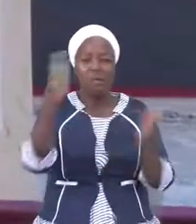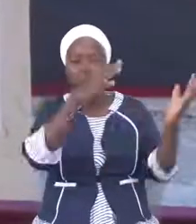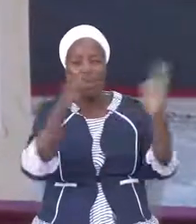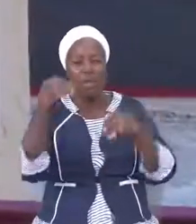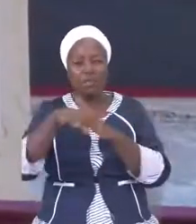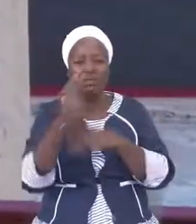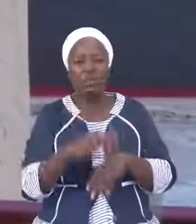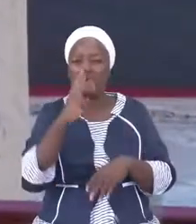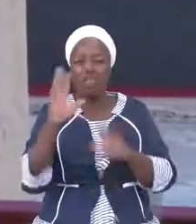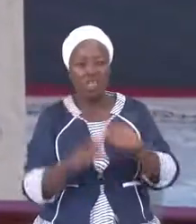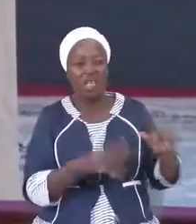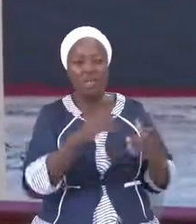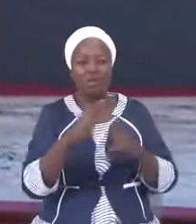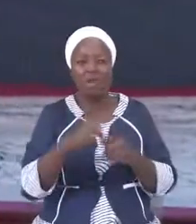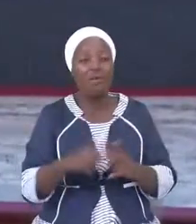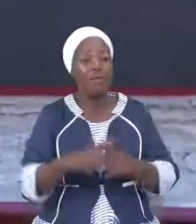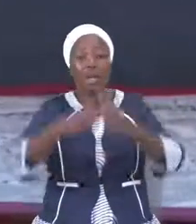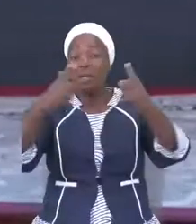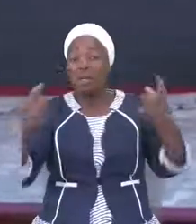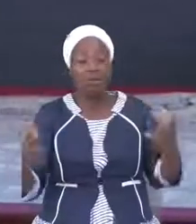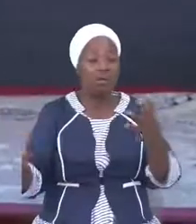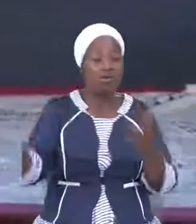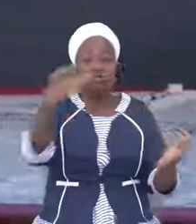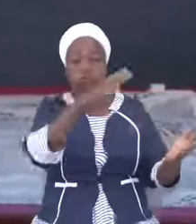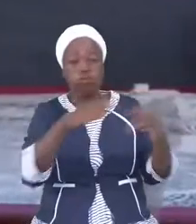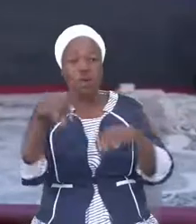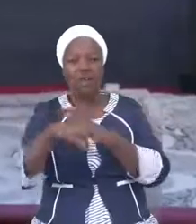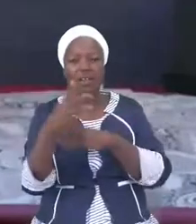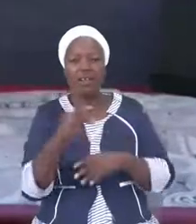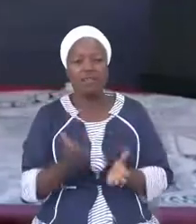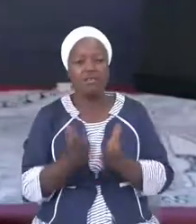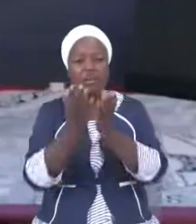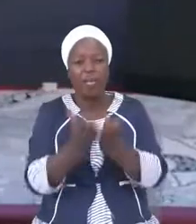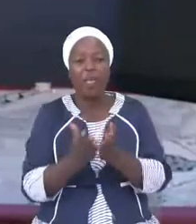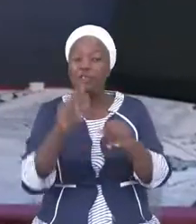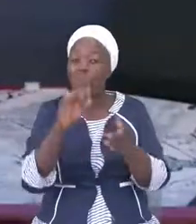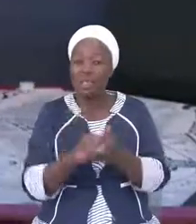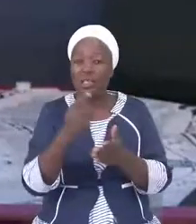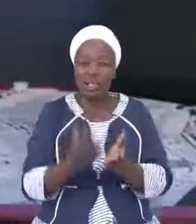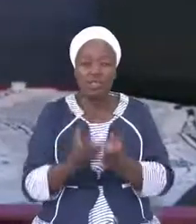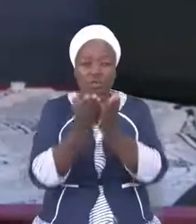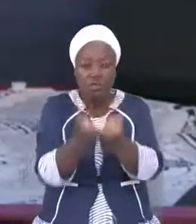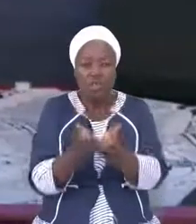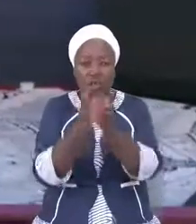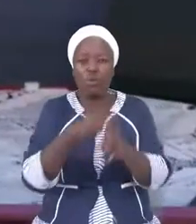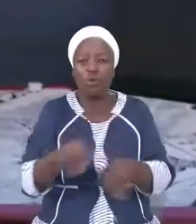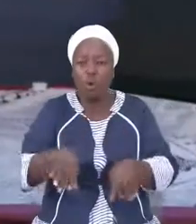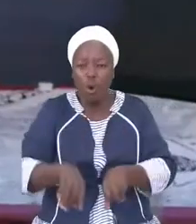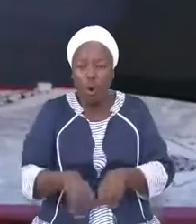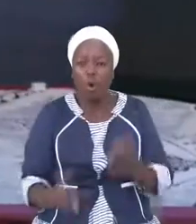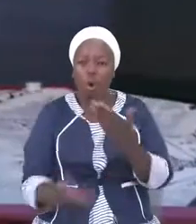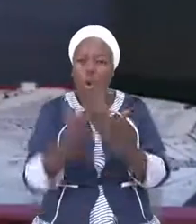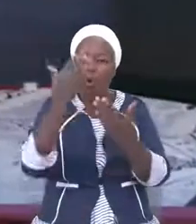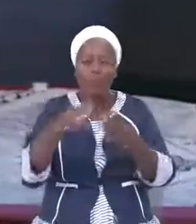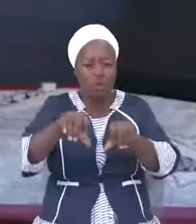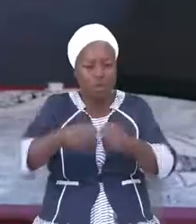envoyé. Alors, et l'Éternel fit souffler sur la mer un vent impétueux. Et il s'éleva sur la mer